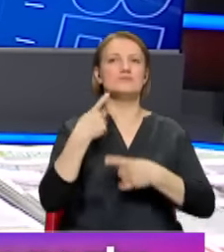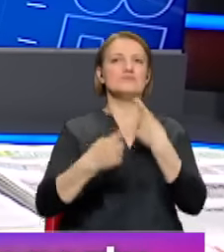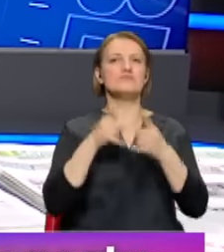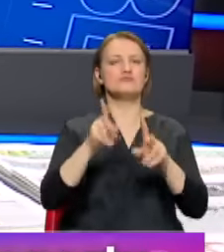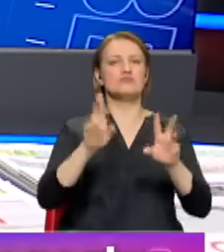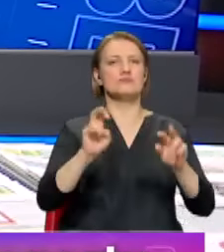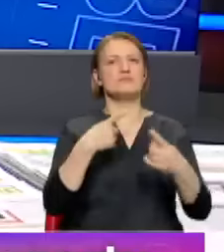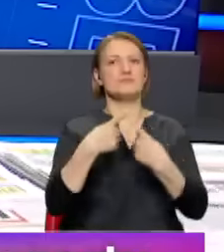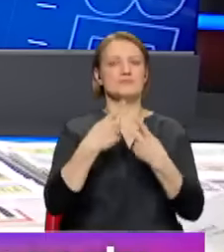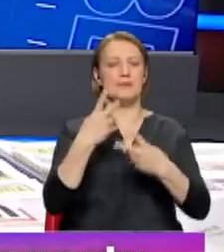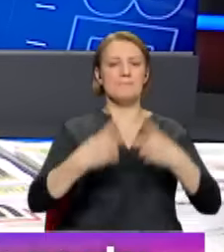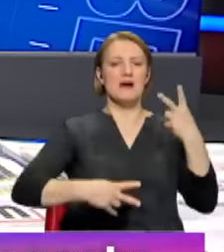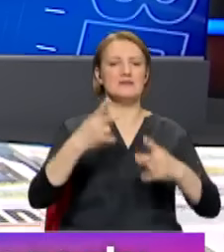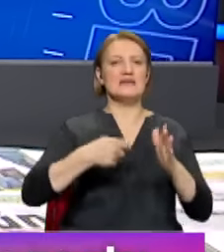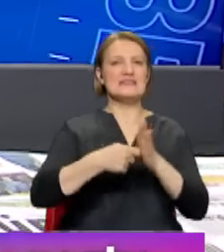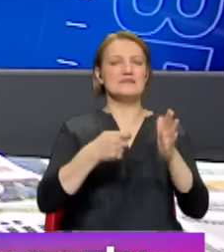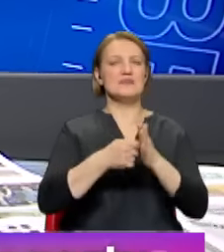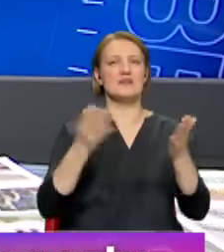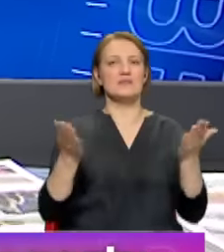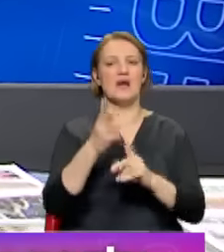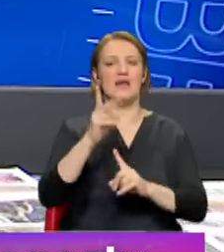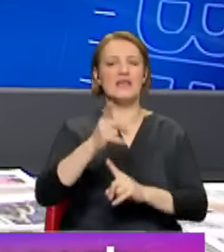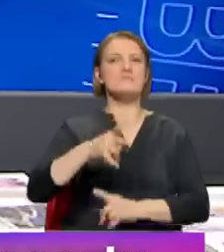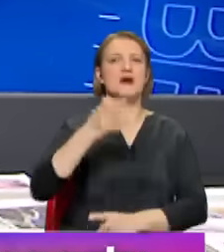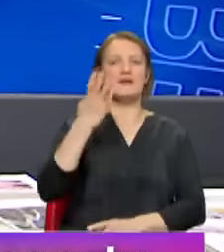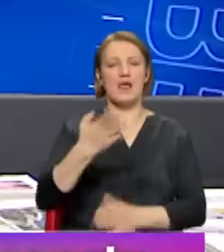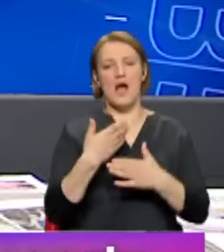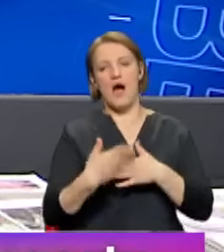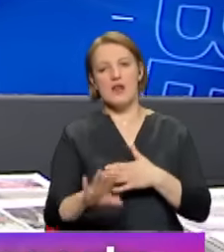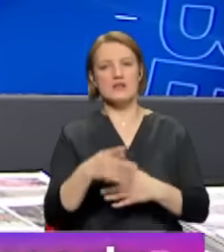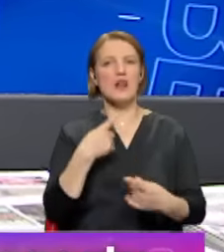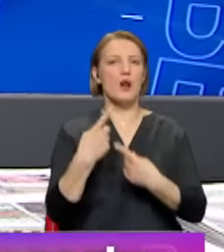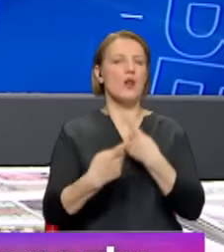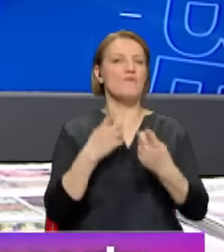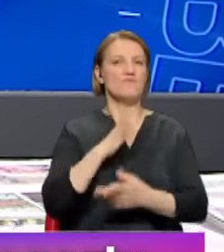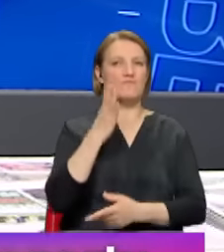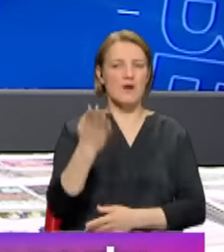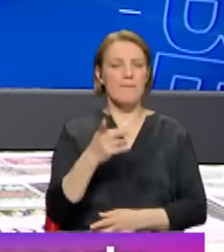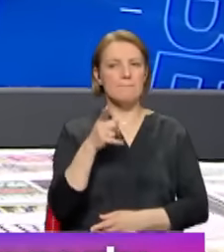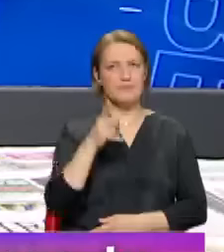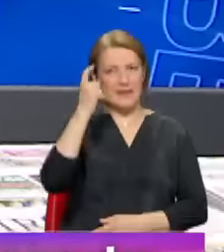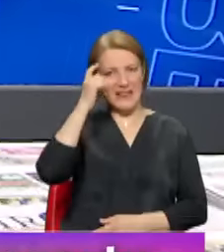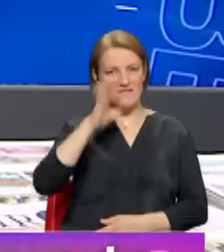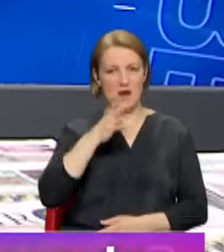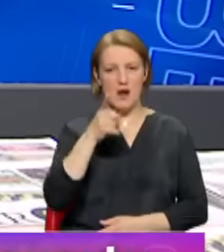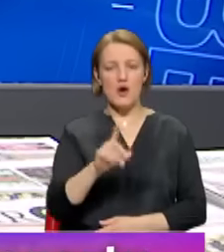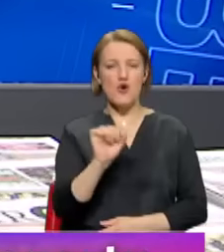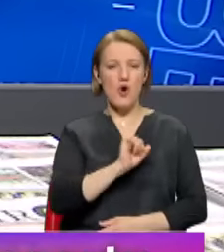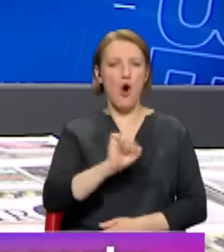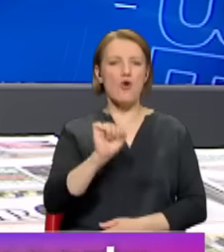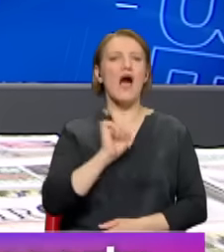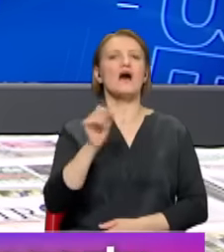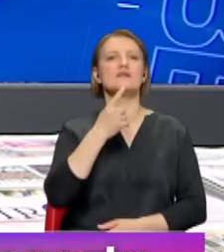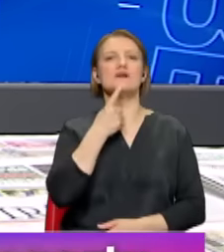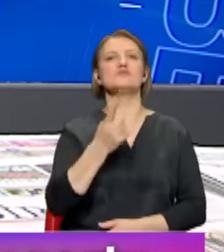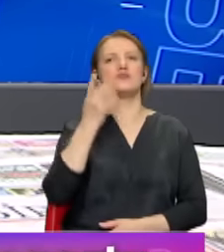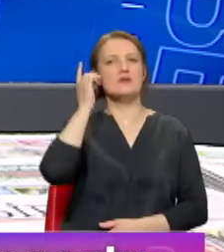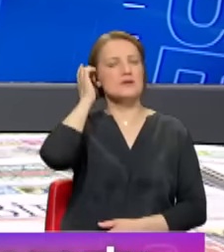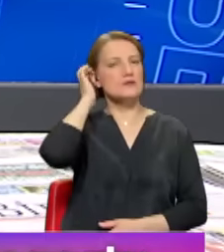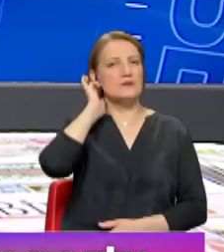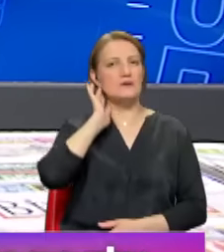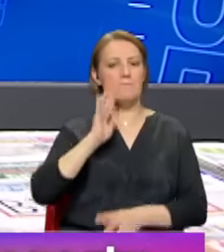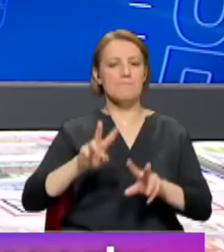bu konuşuluyor. Bazı isimlerin daha yine İyi Parti'den ayrılacağı yönünde bilgiler var. Bu arada hani korkak demişti